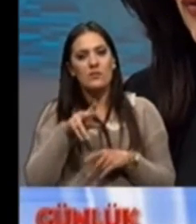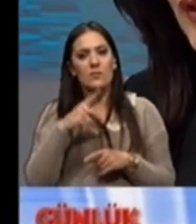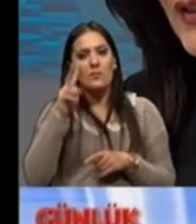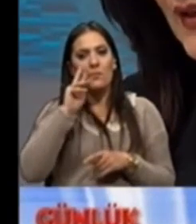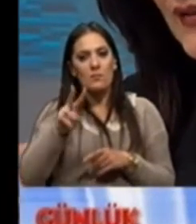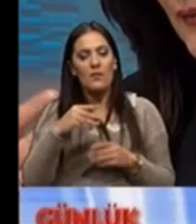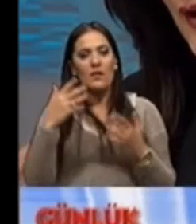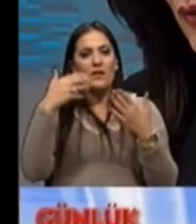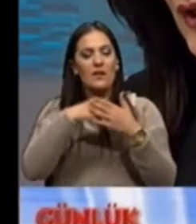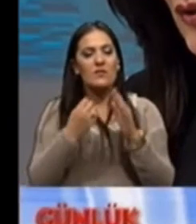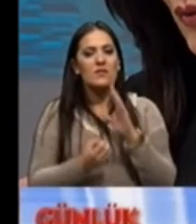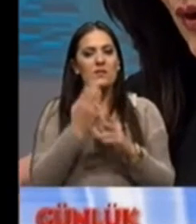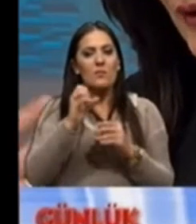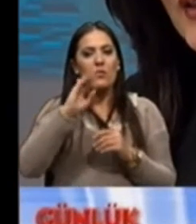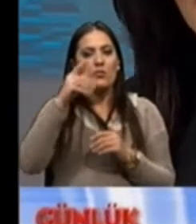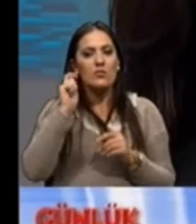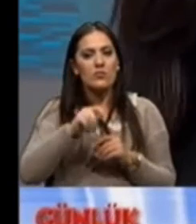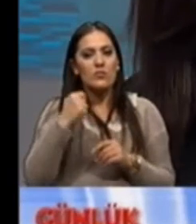sabah güneş doğuyor ama akşam